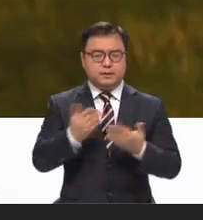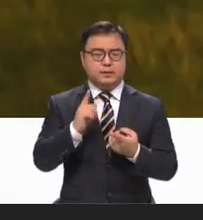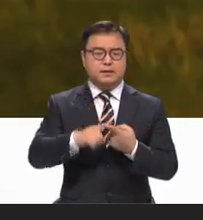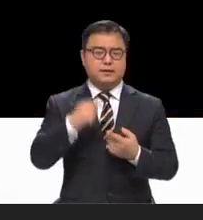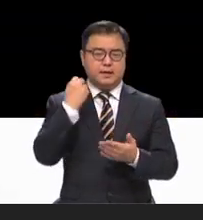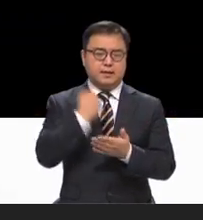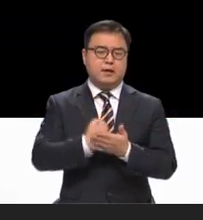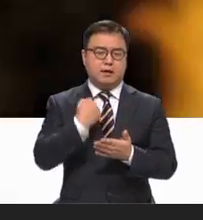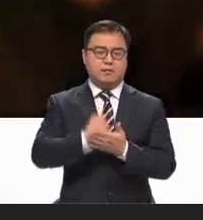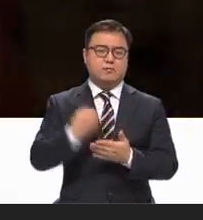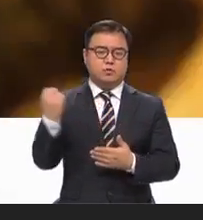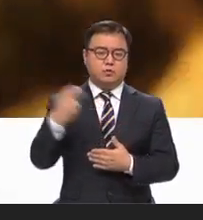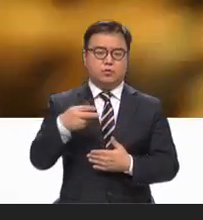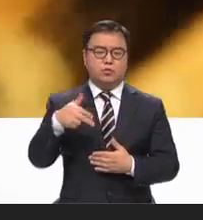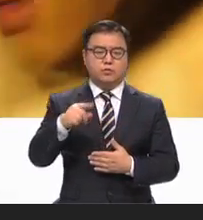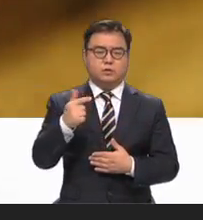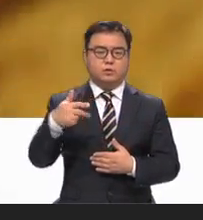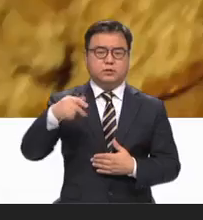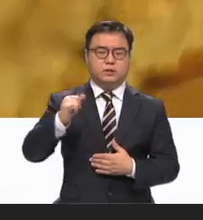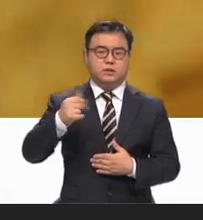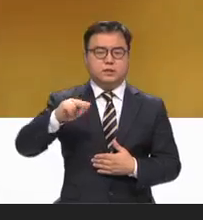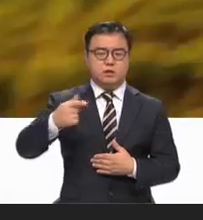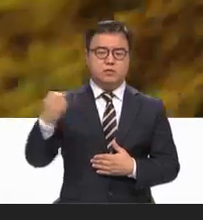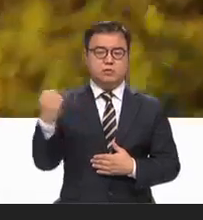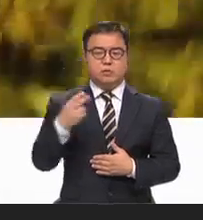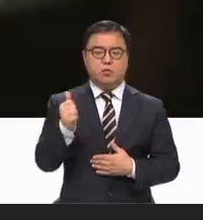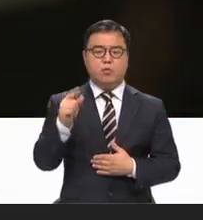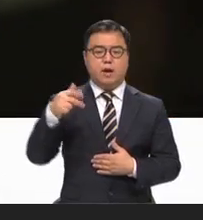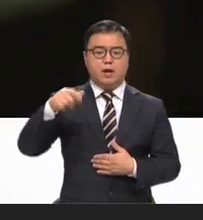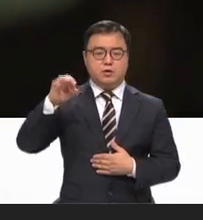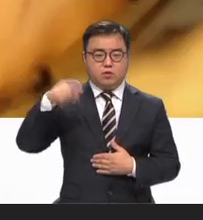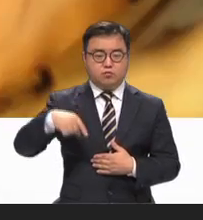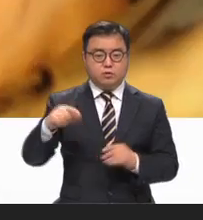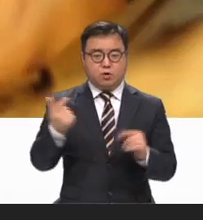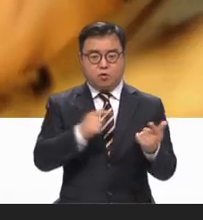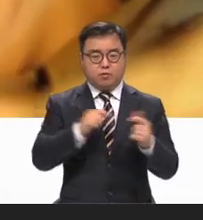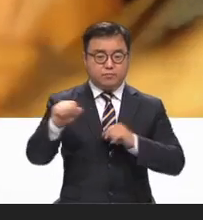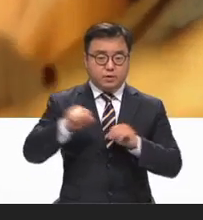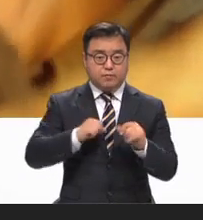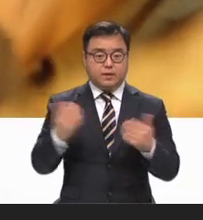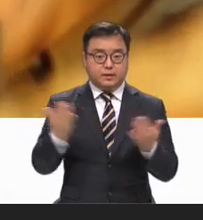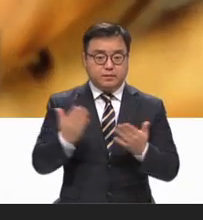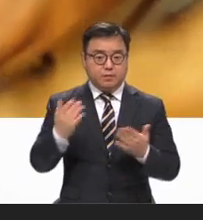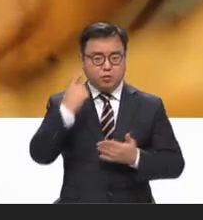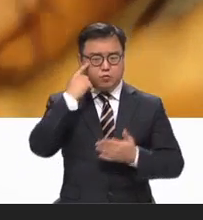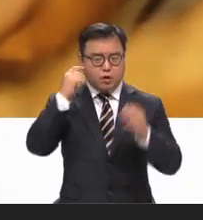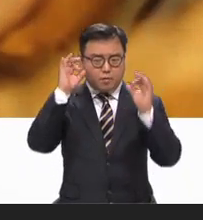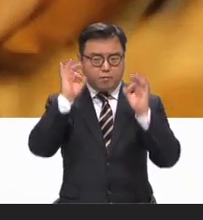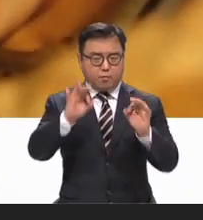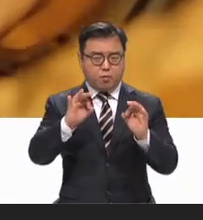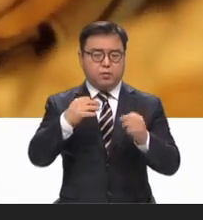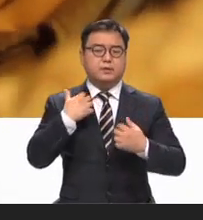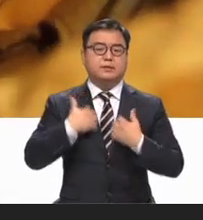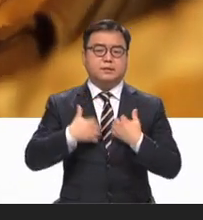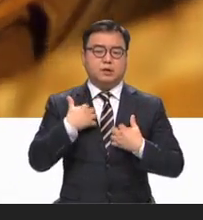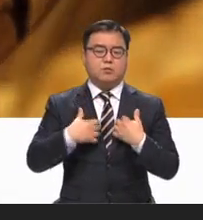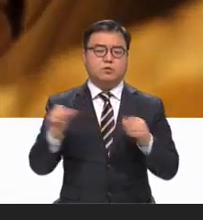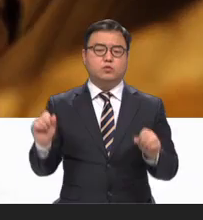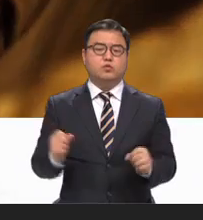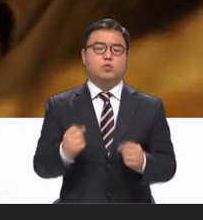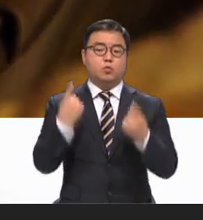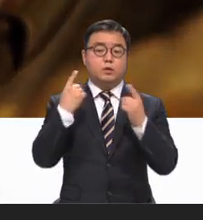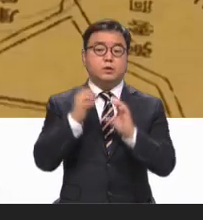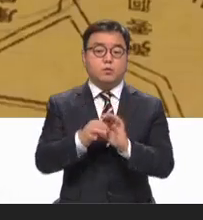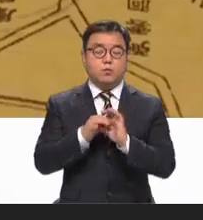전지현 씨와 하정우 씨의 스타일리시한 코트 액션 예. 이것도 예. 시각적인 쾌감 이런 것들이 어우러지면서 그랬죠. 이제